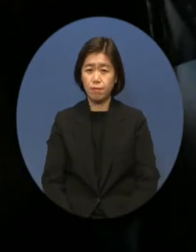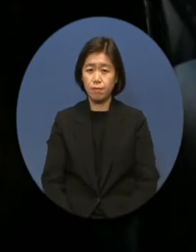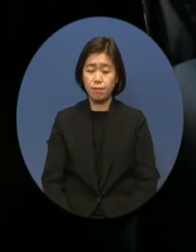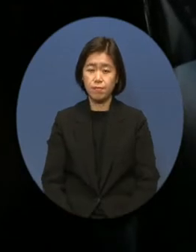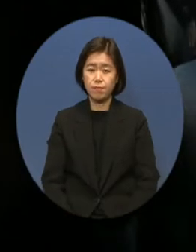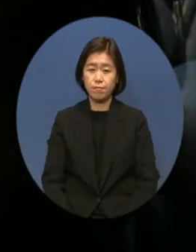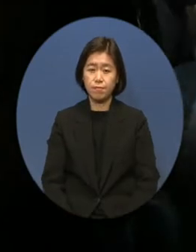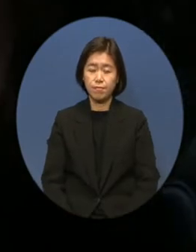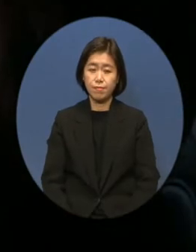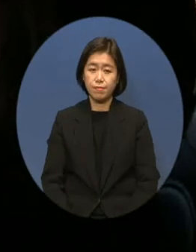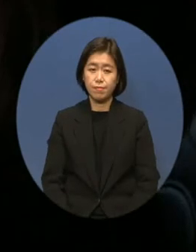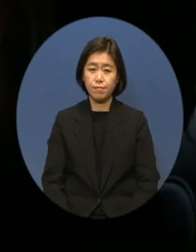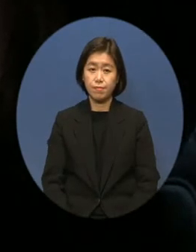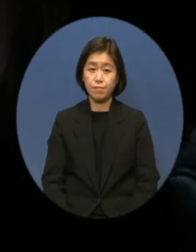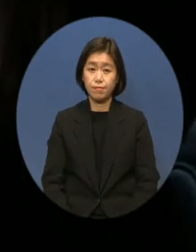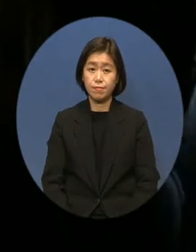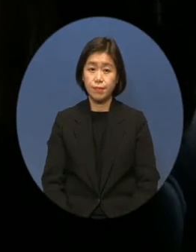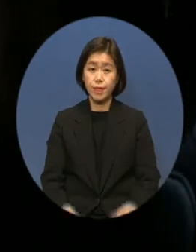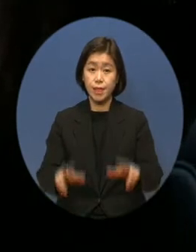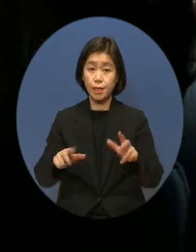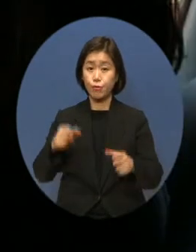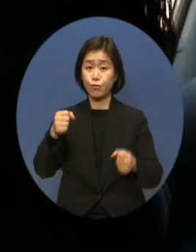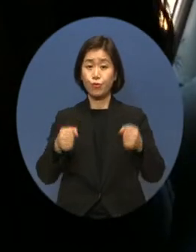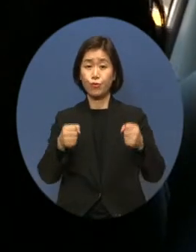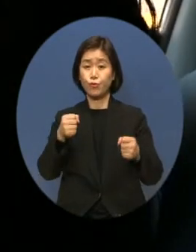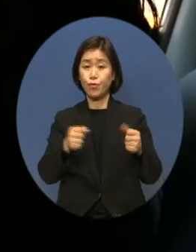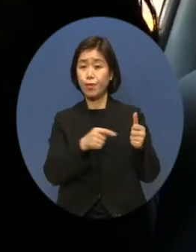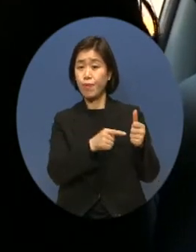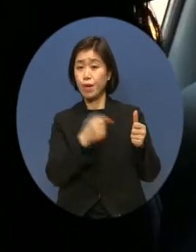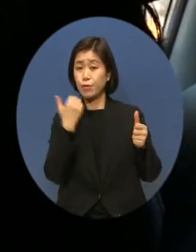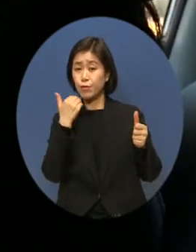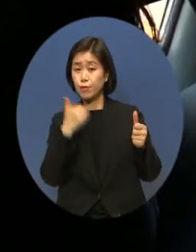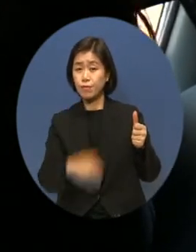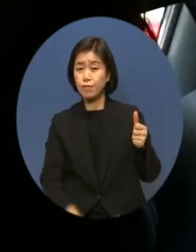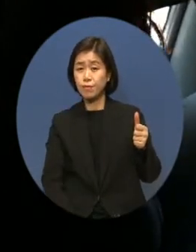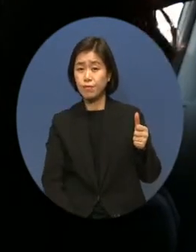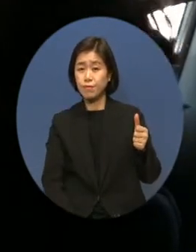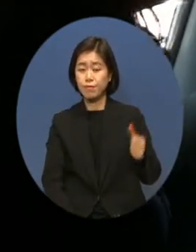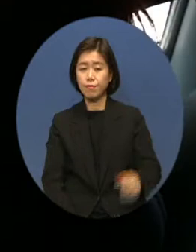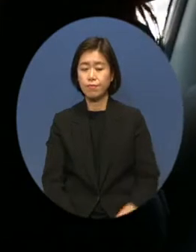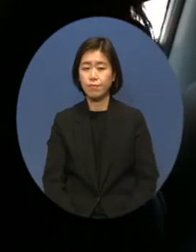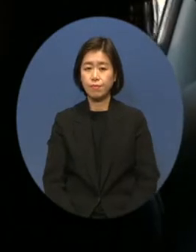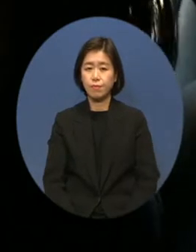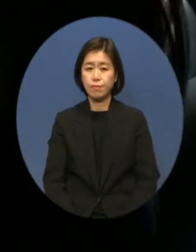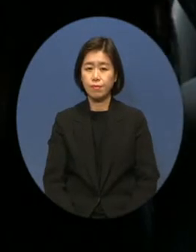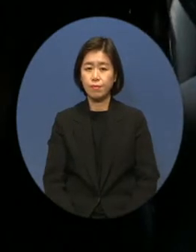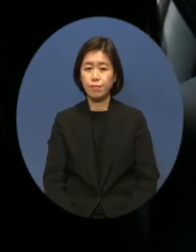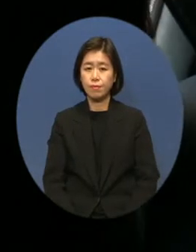네. 지금 운전해 주시는 분은 어떻게 되실까요? 저희